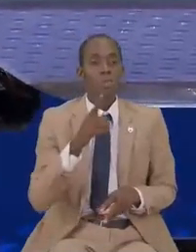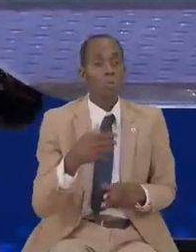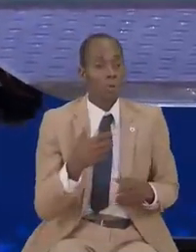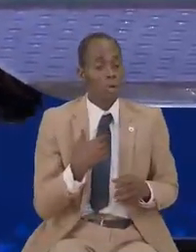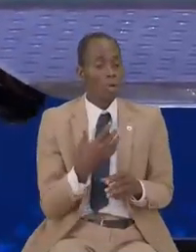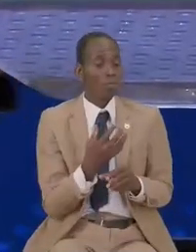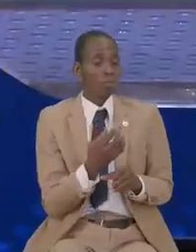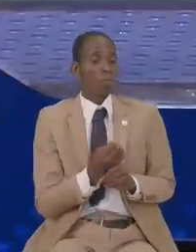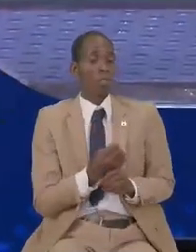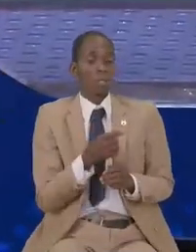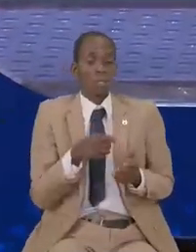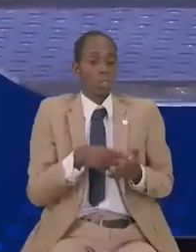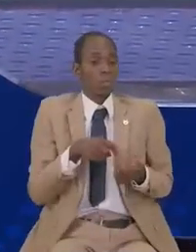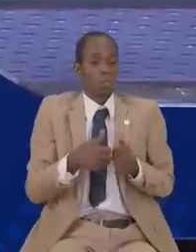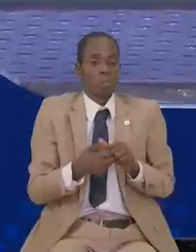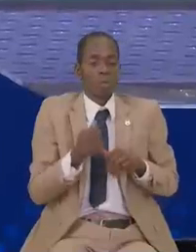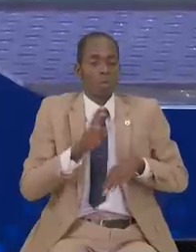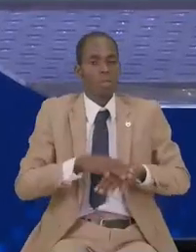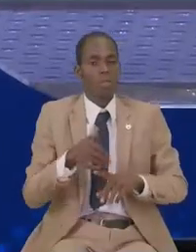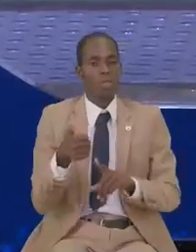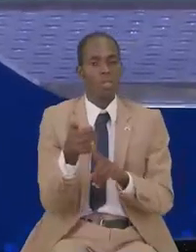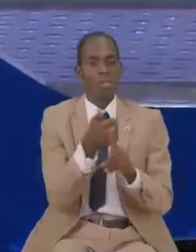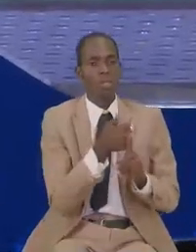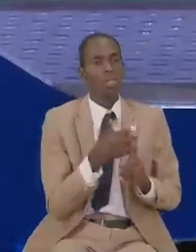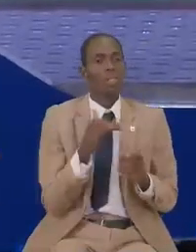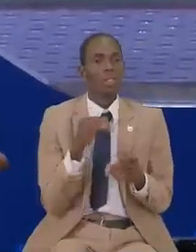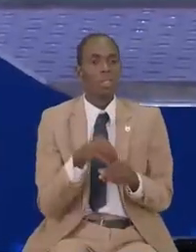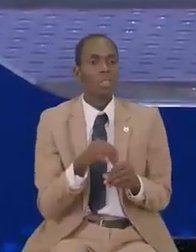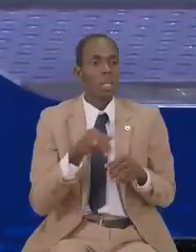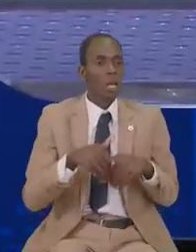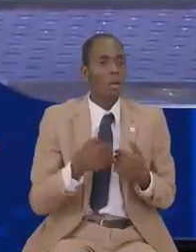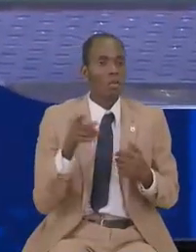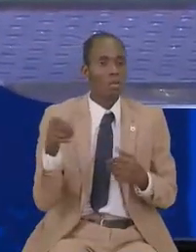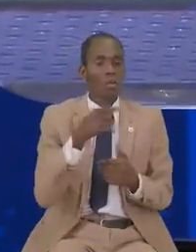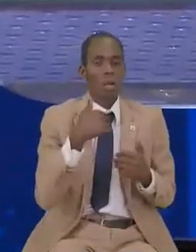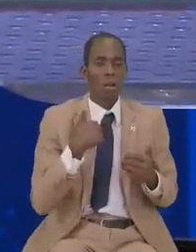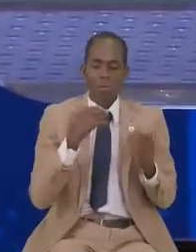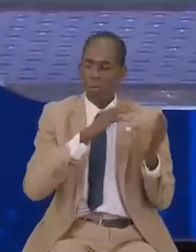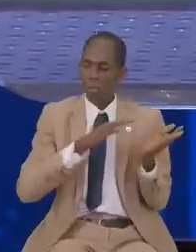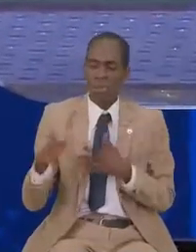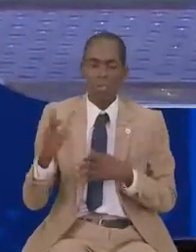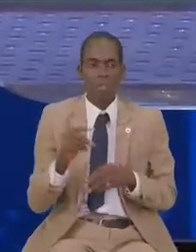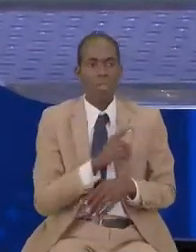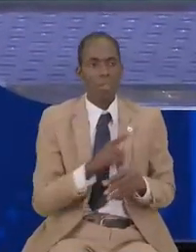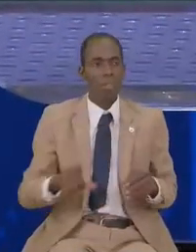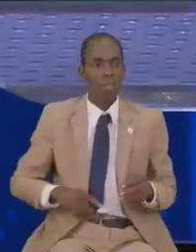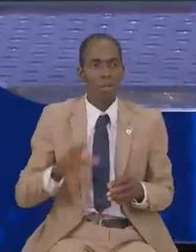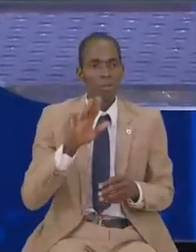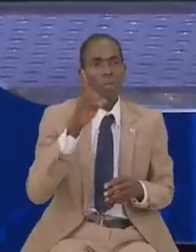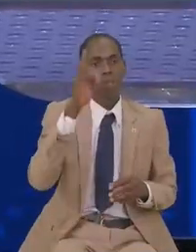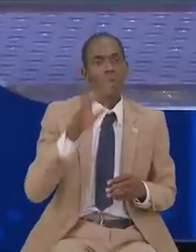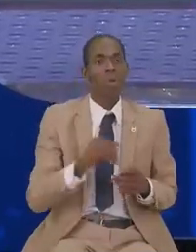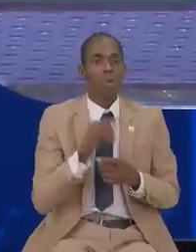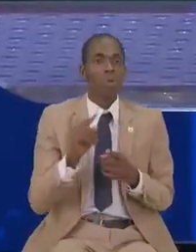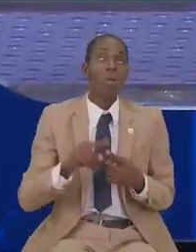Mais vous êtes attiré ceci. Cela ne t'arrive-t-il pas parce que tu as abandonné l'Éternel, ton Dieu,